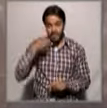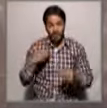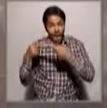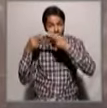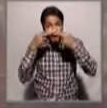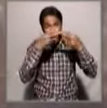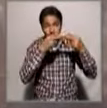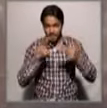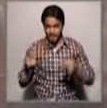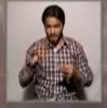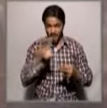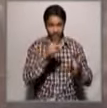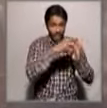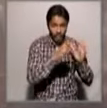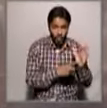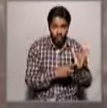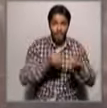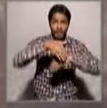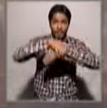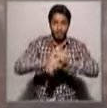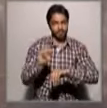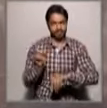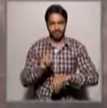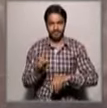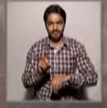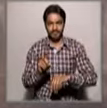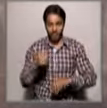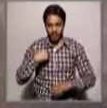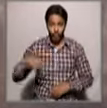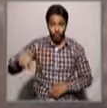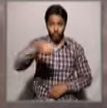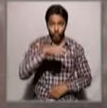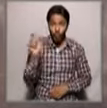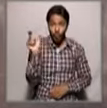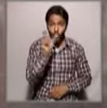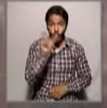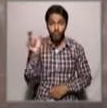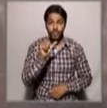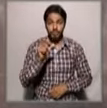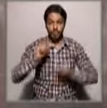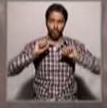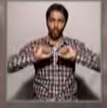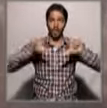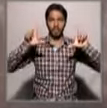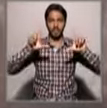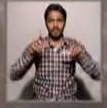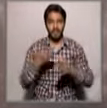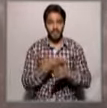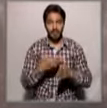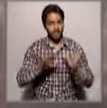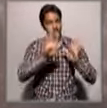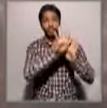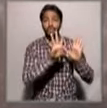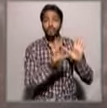إذن عندنا نحن أمة ليست تسير وراء الأوهام ولا تسير وراء الخواطر ولا تأخذ تشريعاتها من